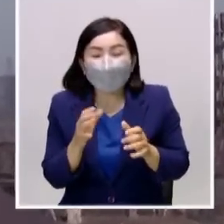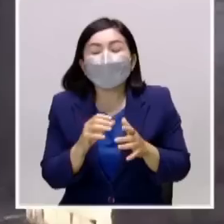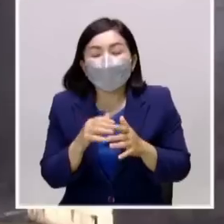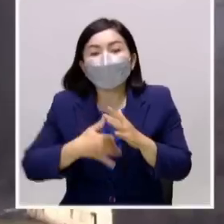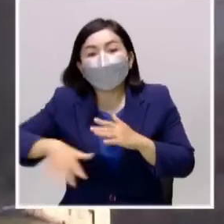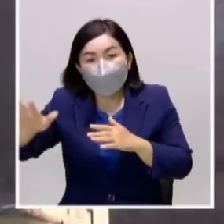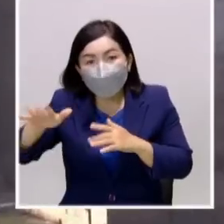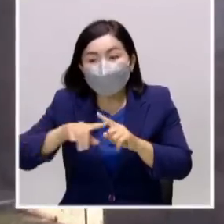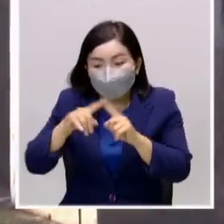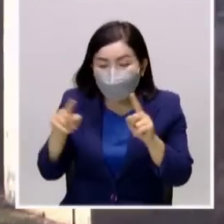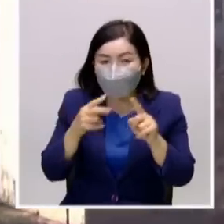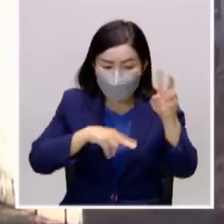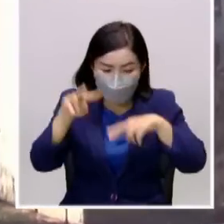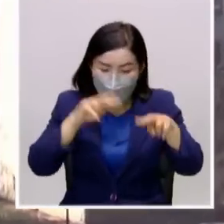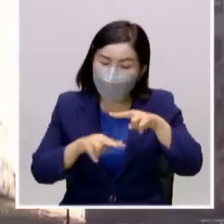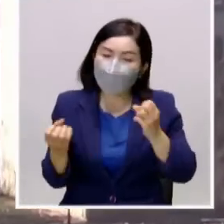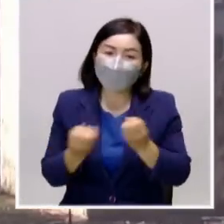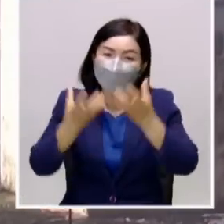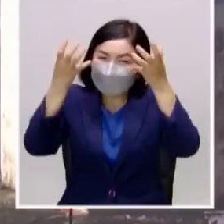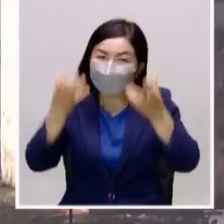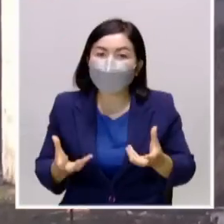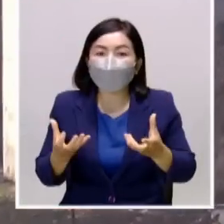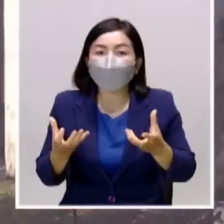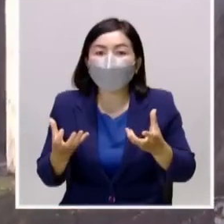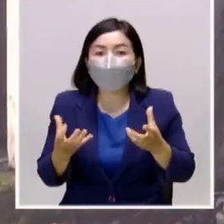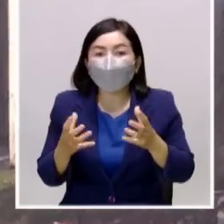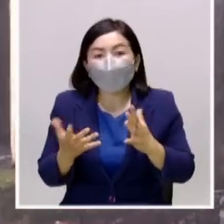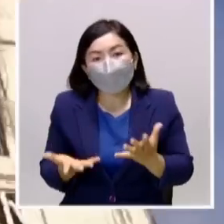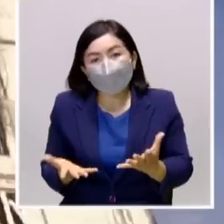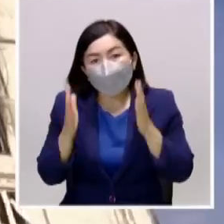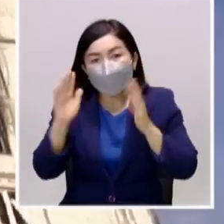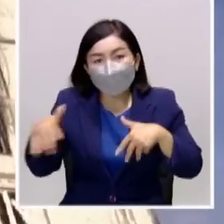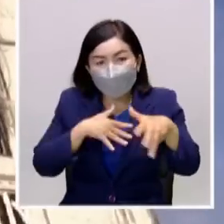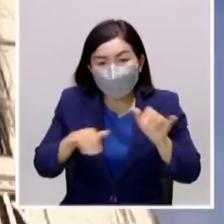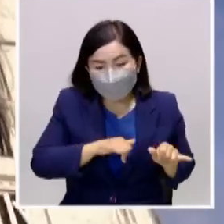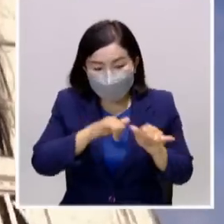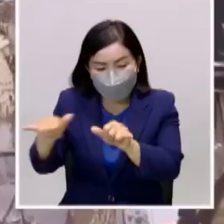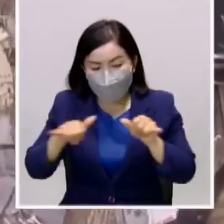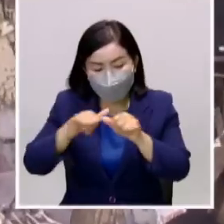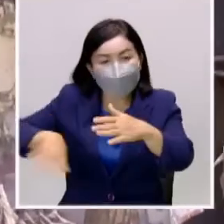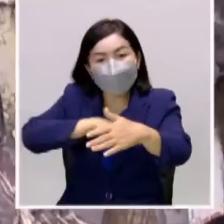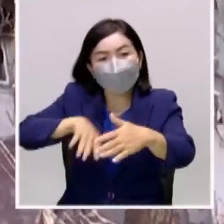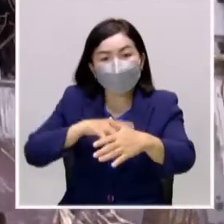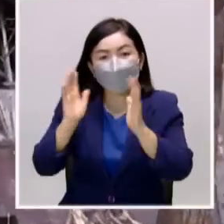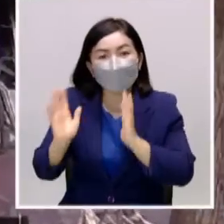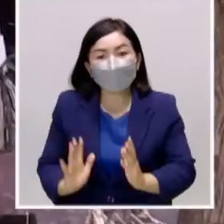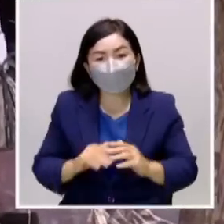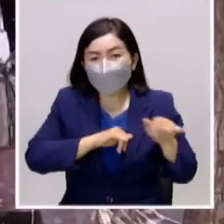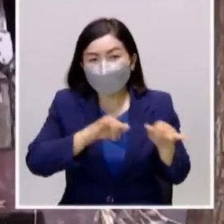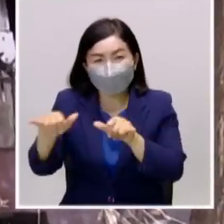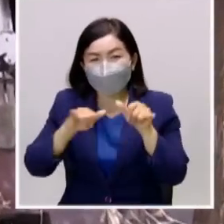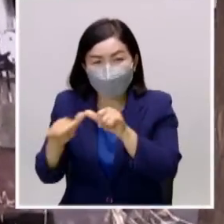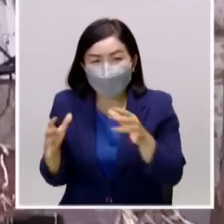ว่าสภาพของเมืองนั้นใกล้เข้าถึงขั้นหายนะแล้วแล้วก็ต้องอพยพชาวเมืองออกทั้งหมดพร้อมกับระบุย